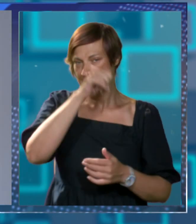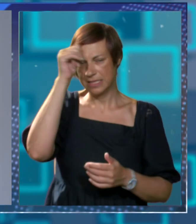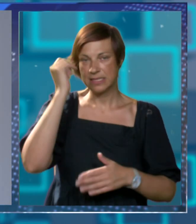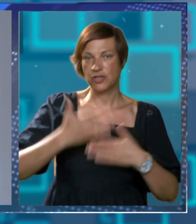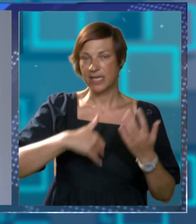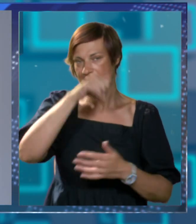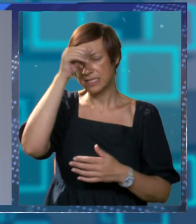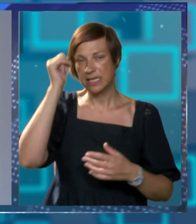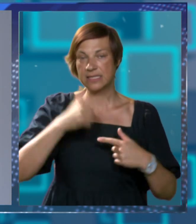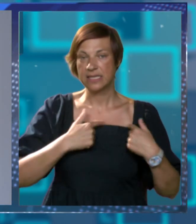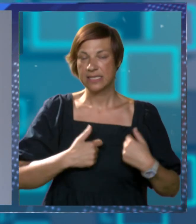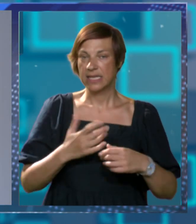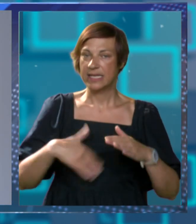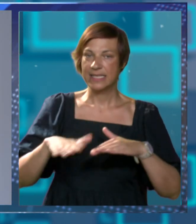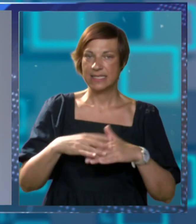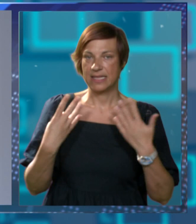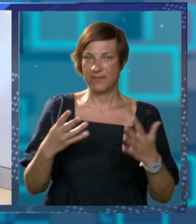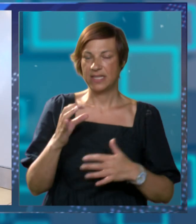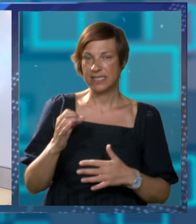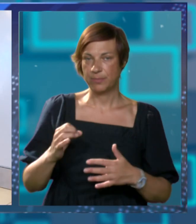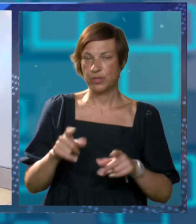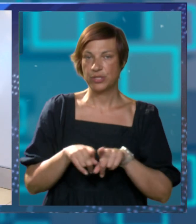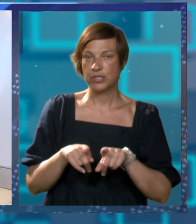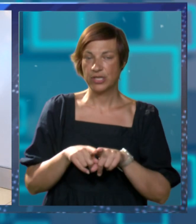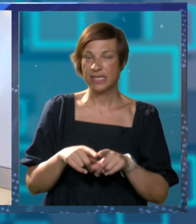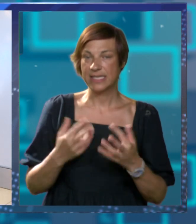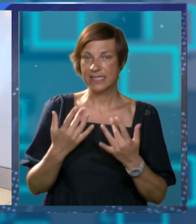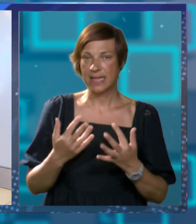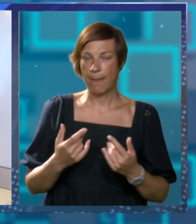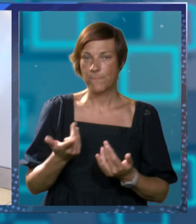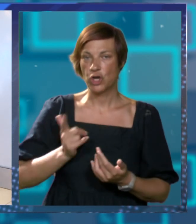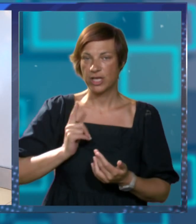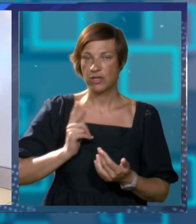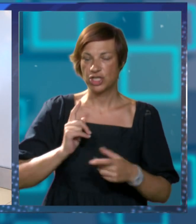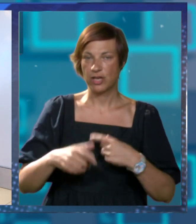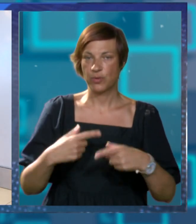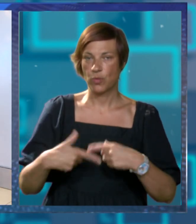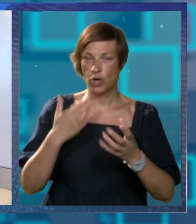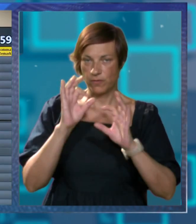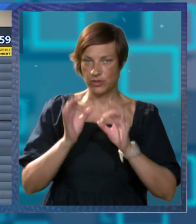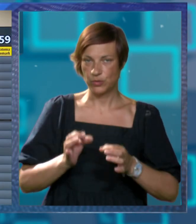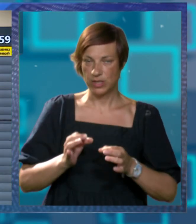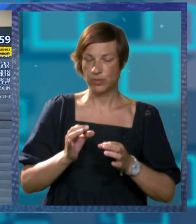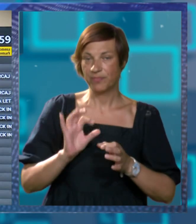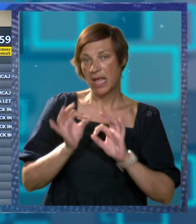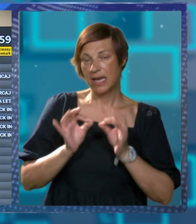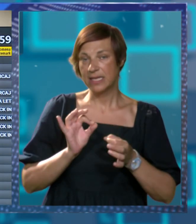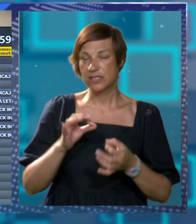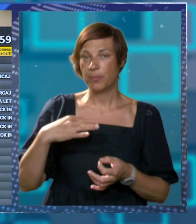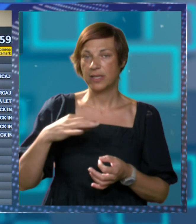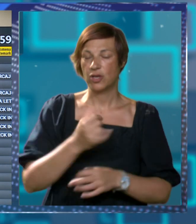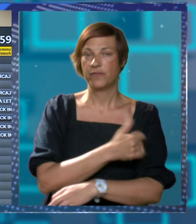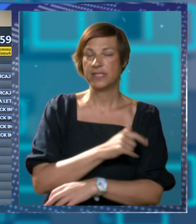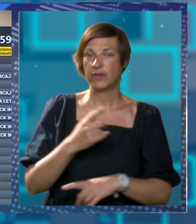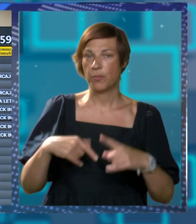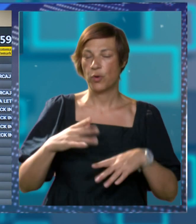sezone, kraj sezone ili srce sezone iznad 90%. Slične brojke, kako kaže Lukšić, očekuju i u kolovozu i rujnu, dok je listopad ovisno o